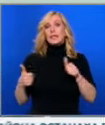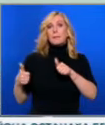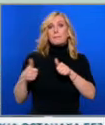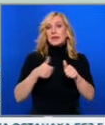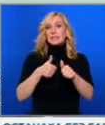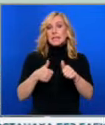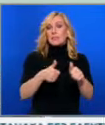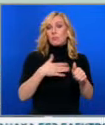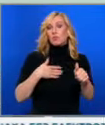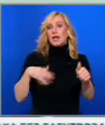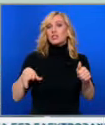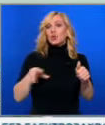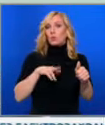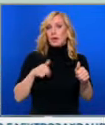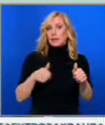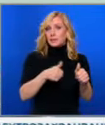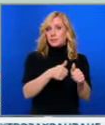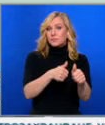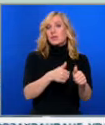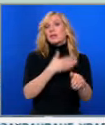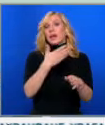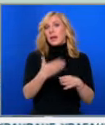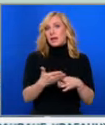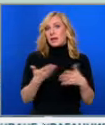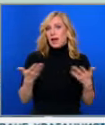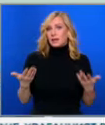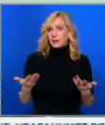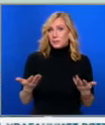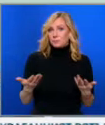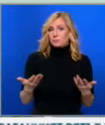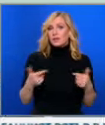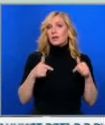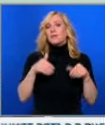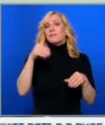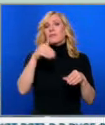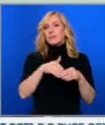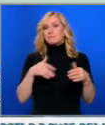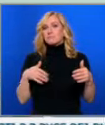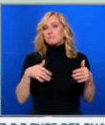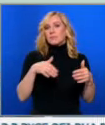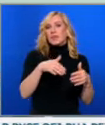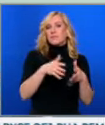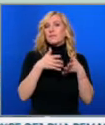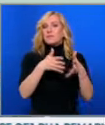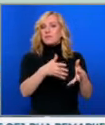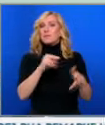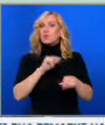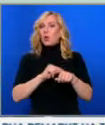преследвани от колегите. В крайна сметка в вътрешността на град Пловдив бяха задържани.